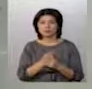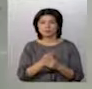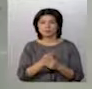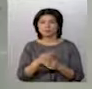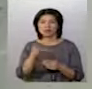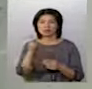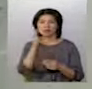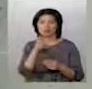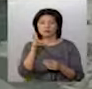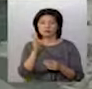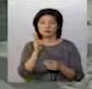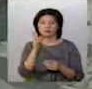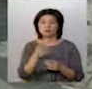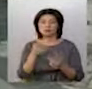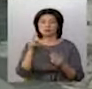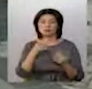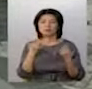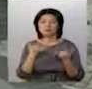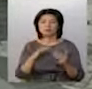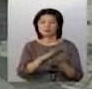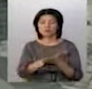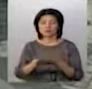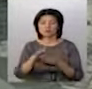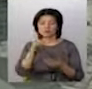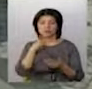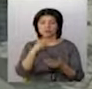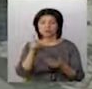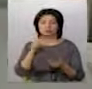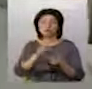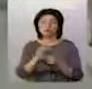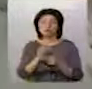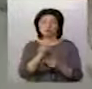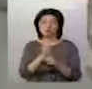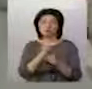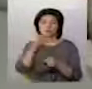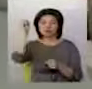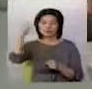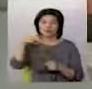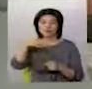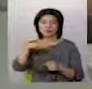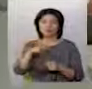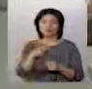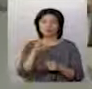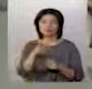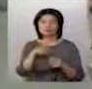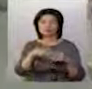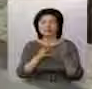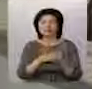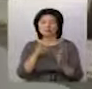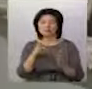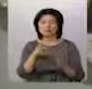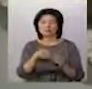облыс орталығының ішкі тазалығы мен аула ішілік жолдарын жөндеуге көп назар аударылып жатыр. 2017-2018 жылдары Павлодар